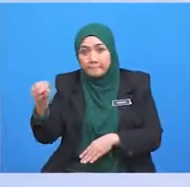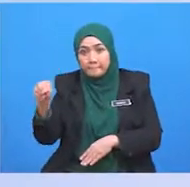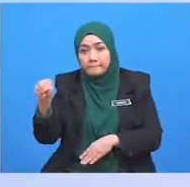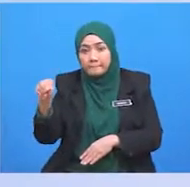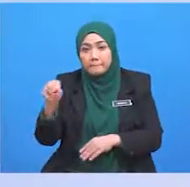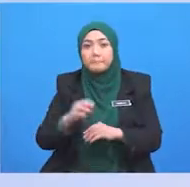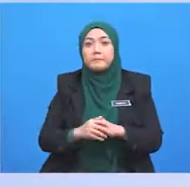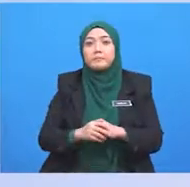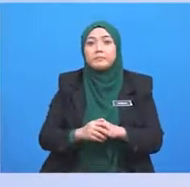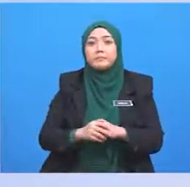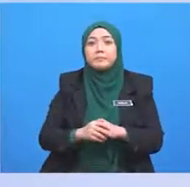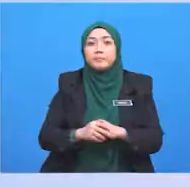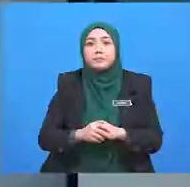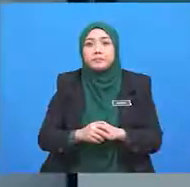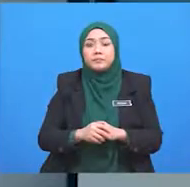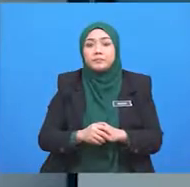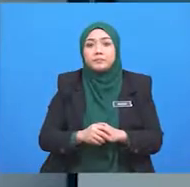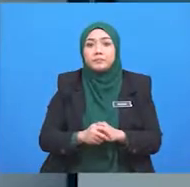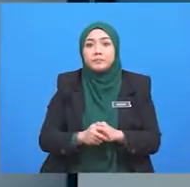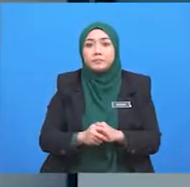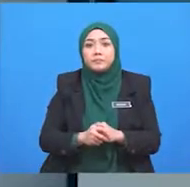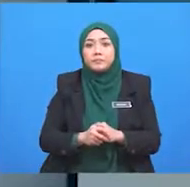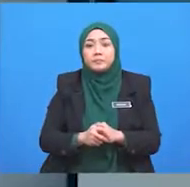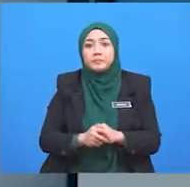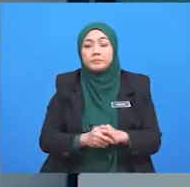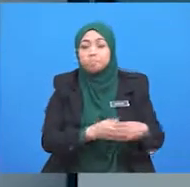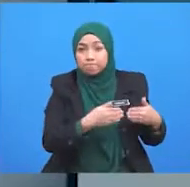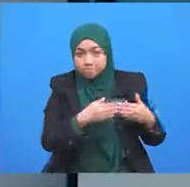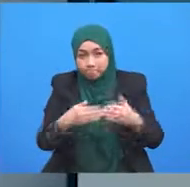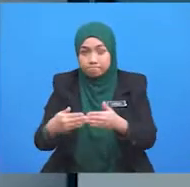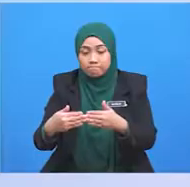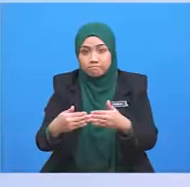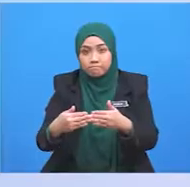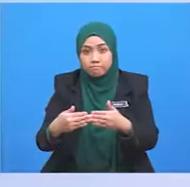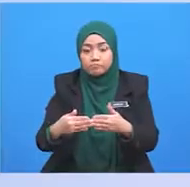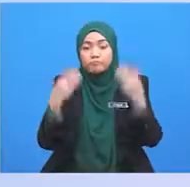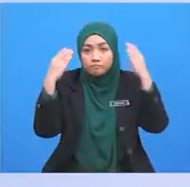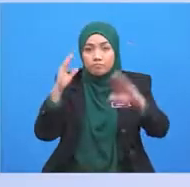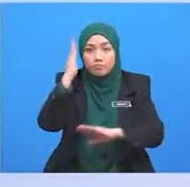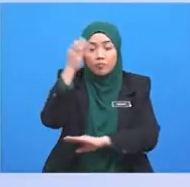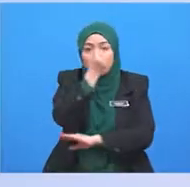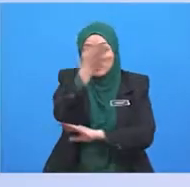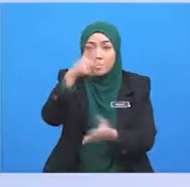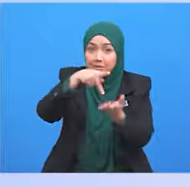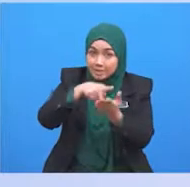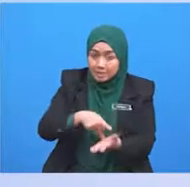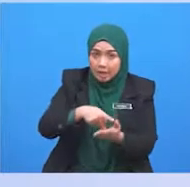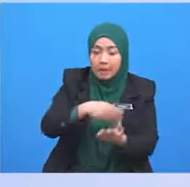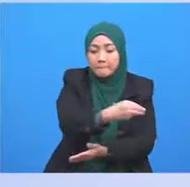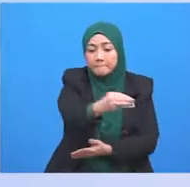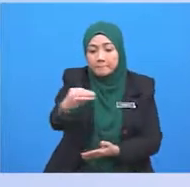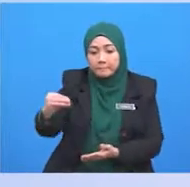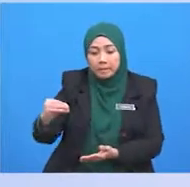107,182 km per jam. Seterusnya, cikgu akan nyatakan kesan peredaran bumi